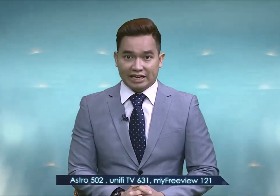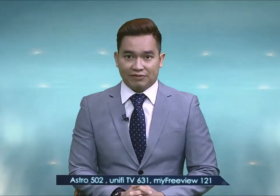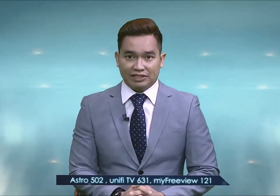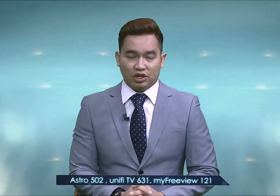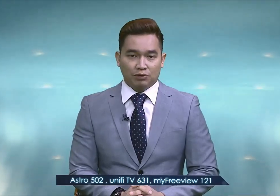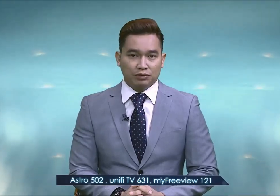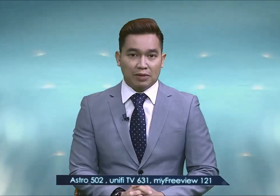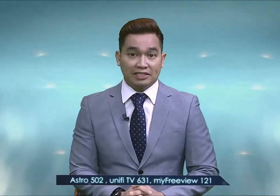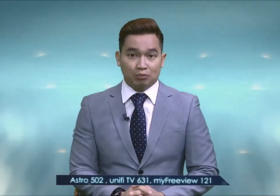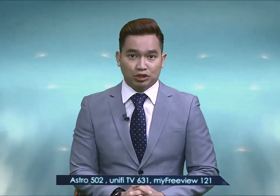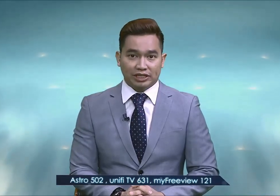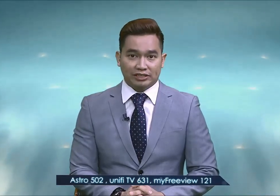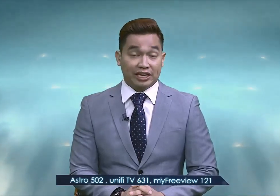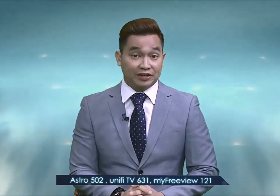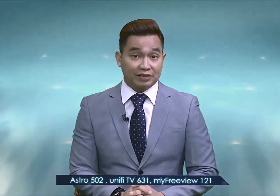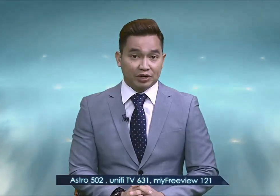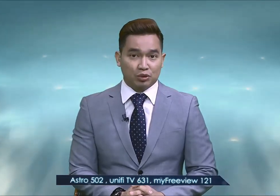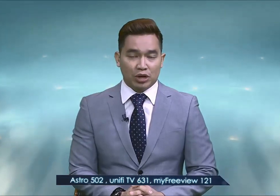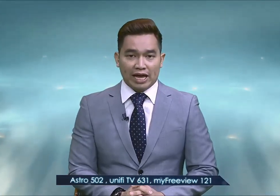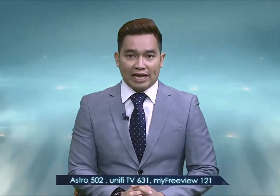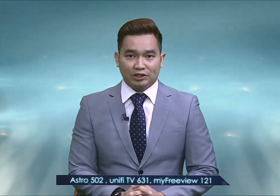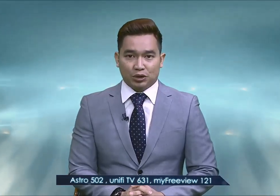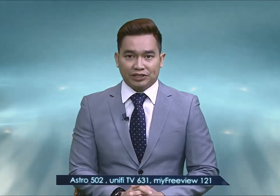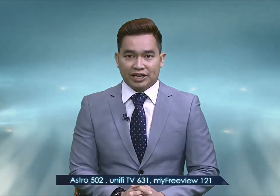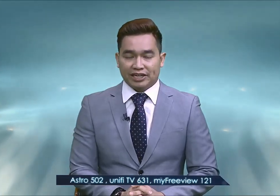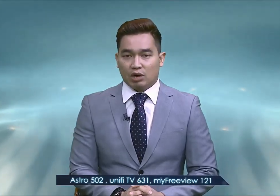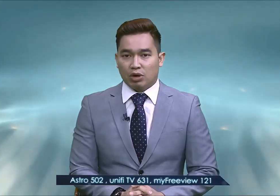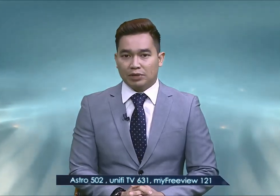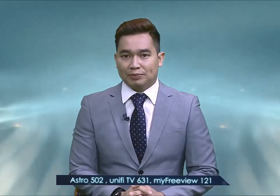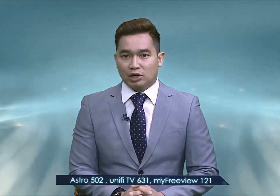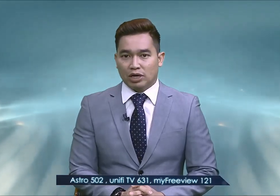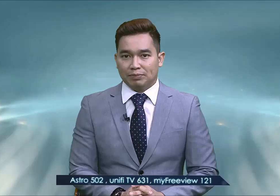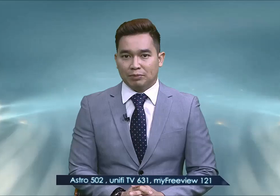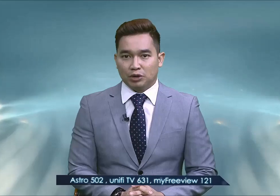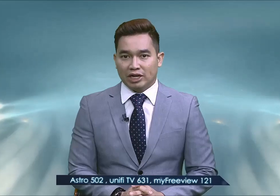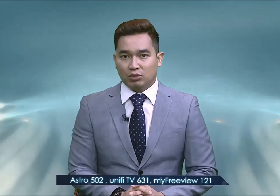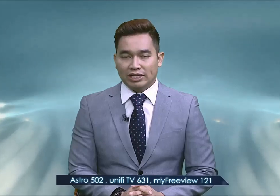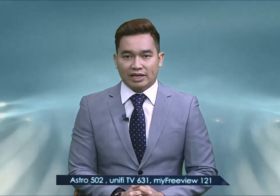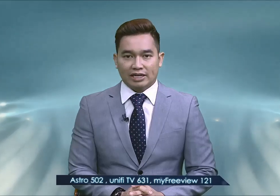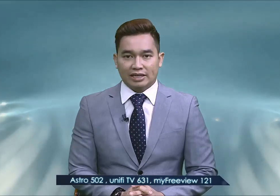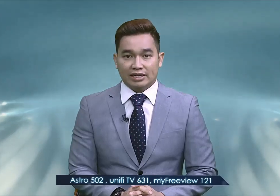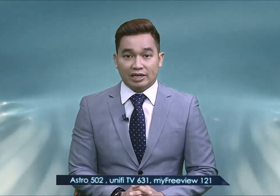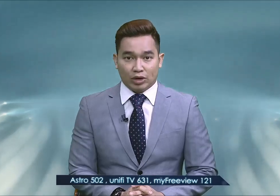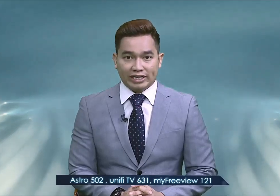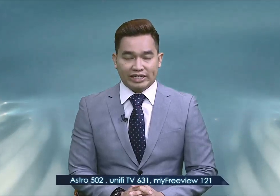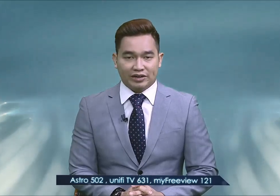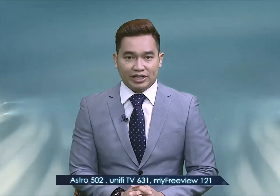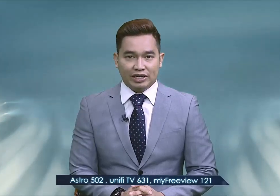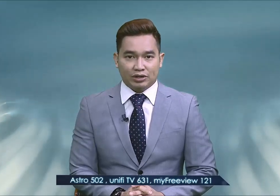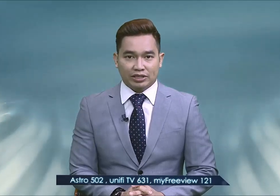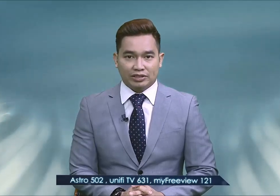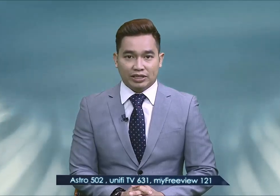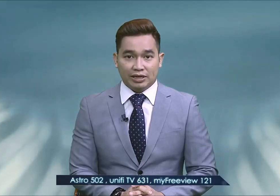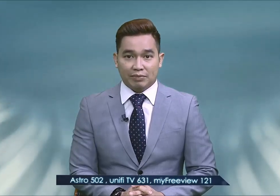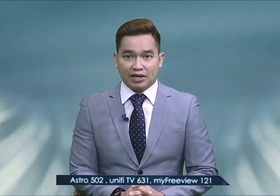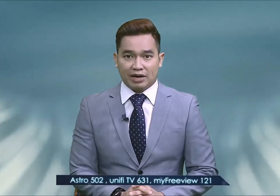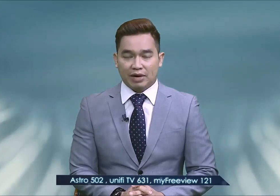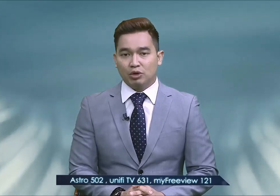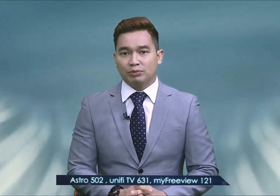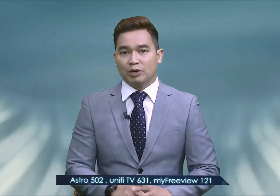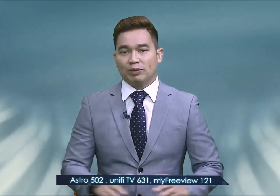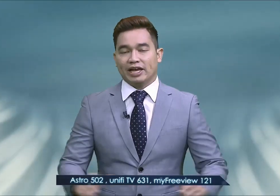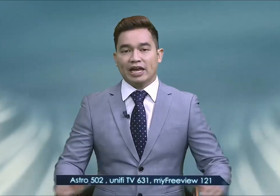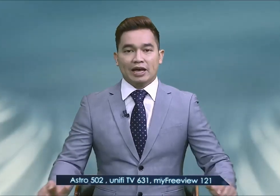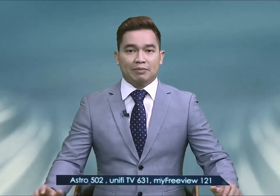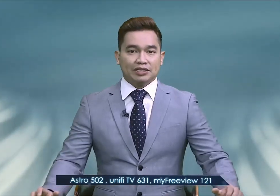ketiga Basing kau bisa merebus the sekiranya perlu sego kesehatan awam perpaduan pembangunan wanita dan keluarga Negeri Dota City